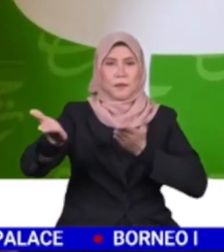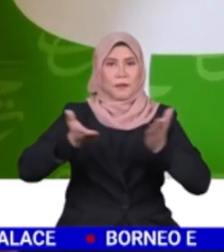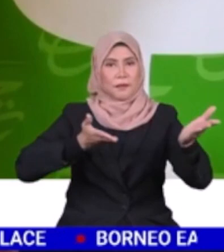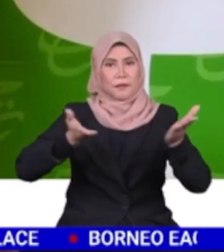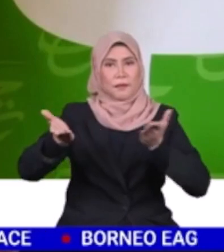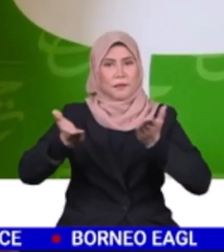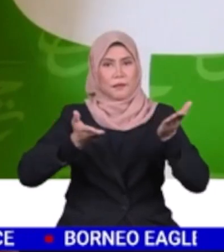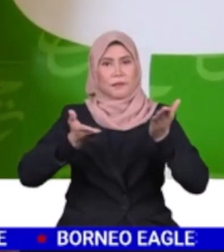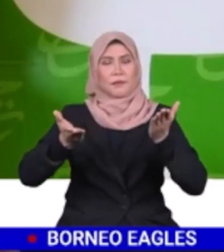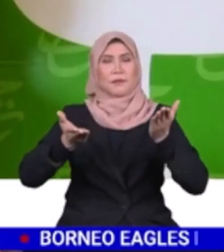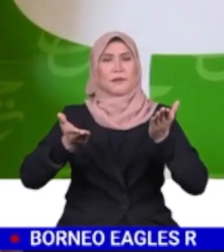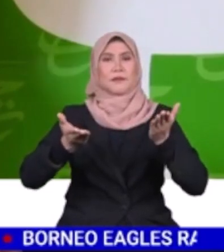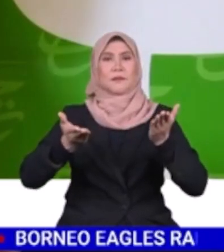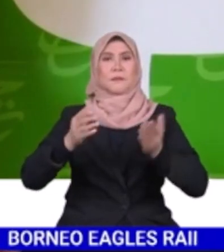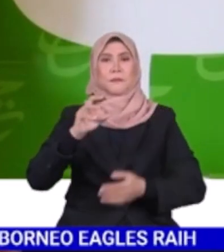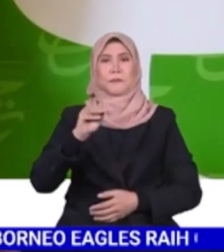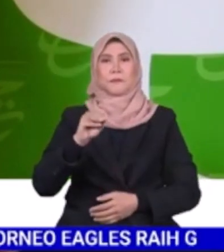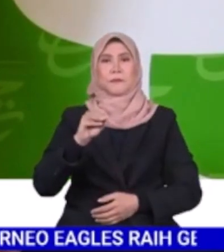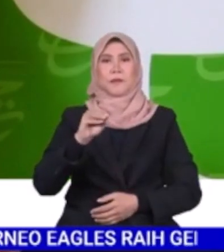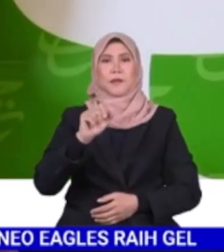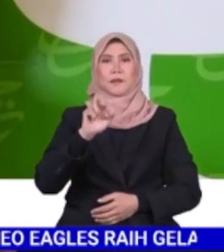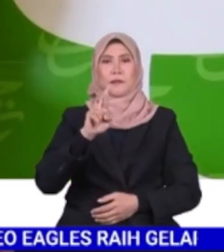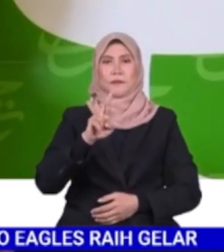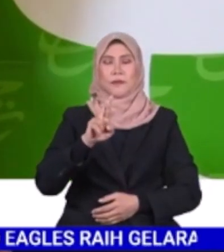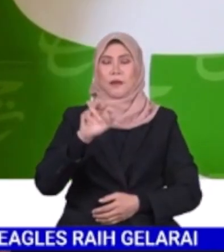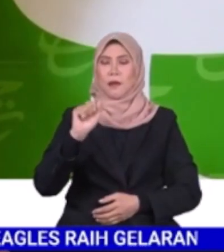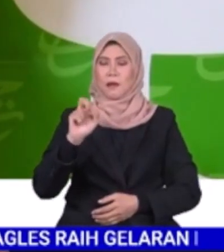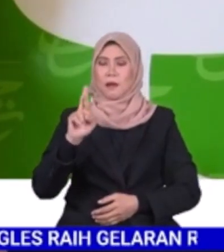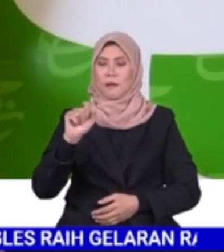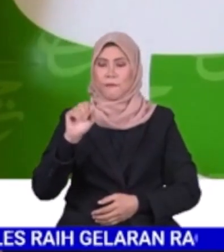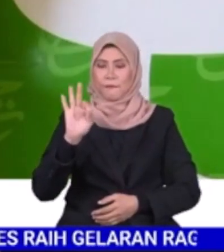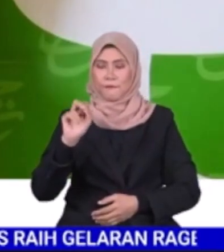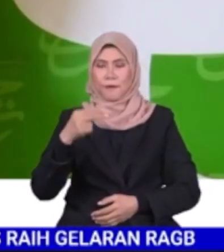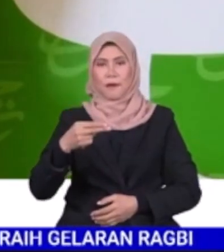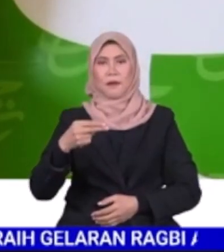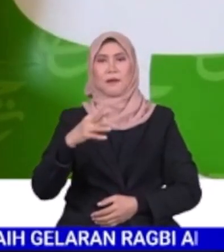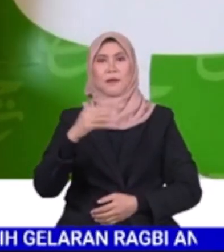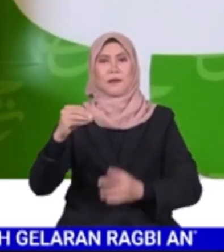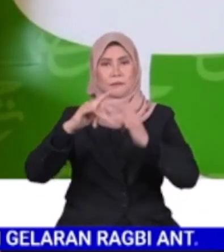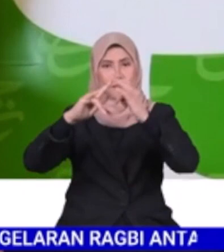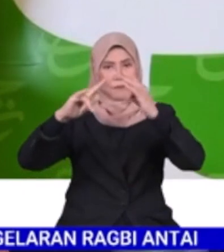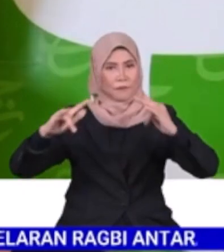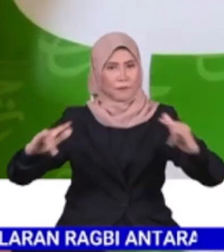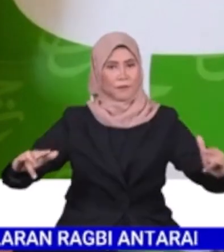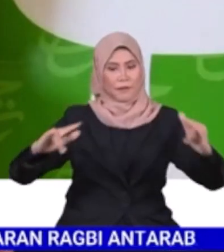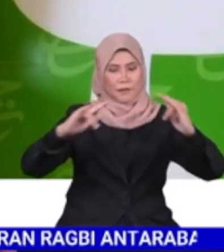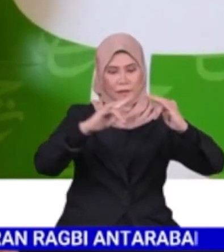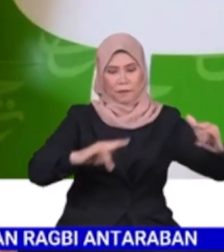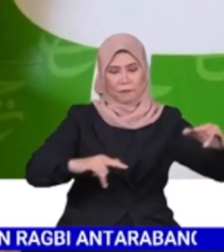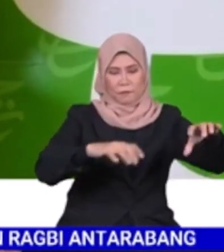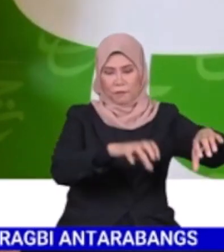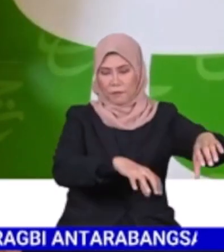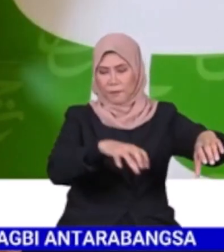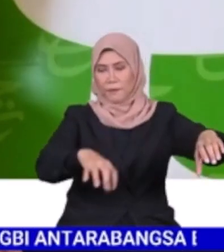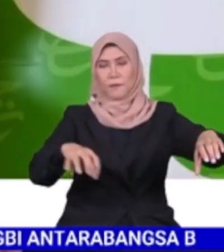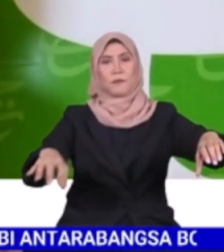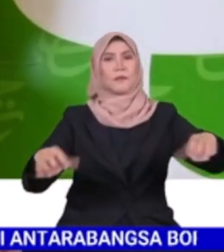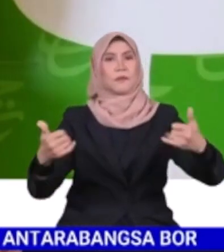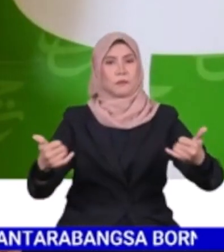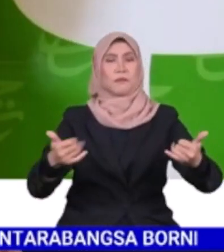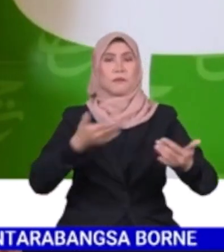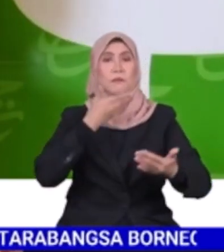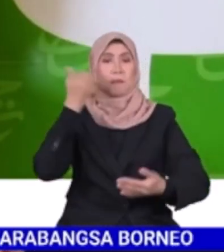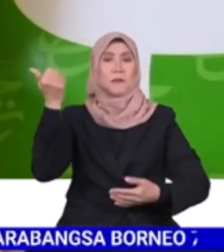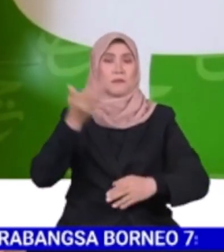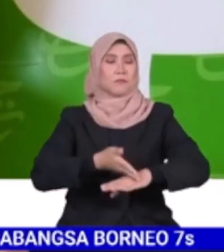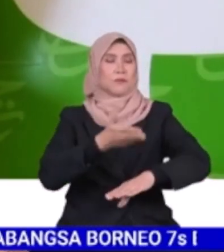di masyair ataupun di Arafah di mina perkemahan dan juga tampak berkemah dengan kemudahan-kemudahannya lebih baik